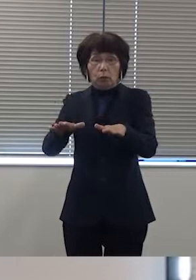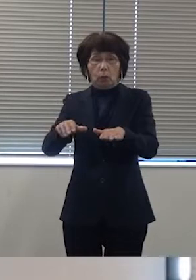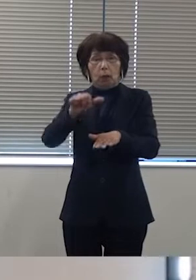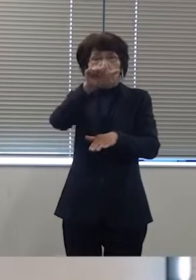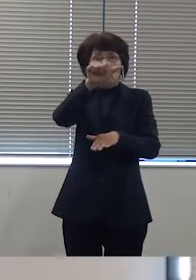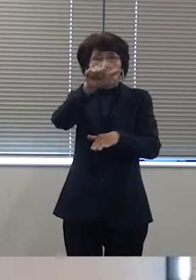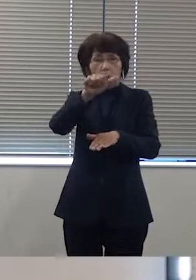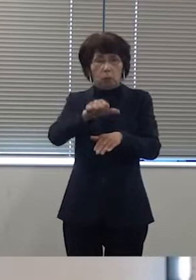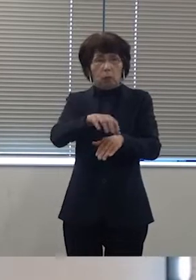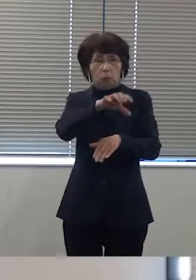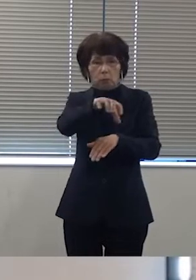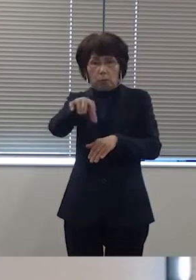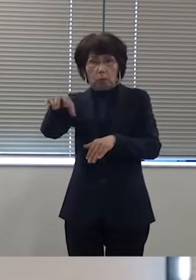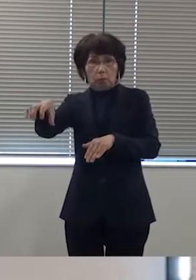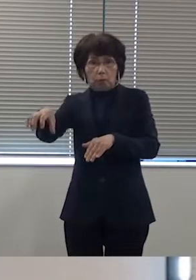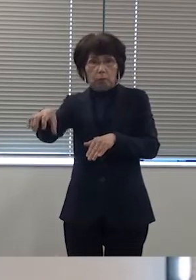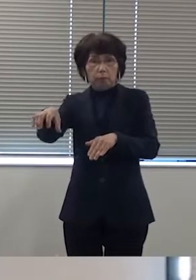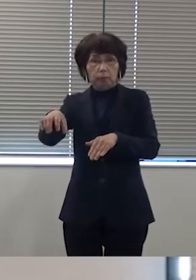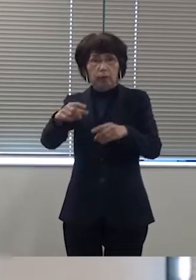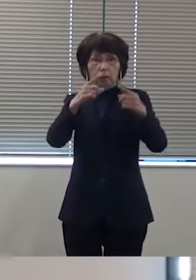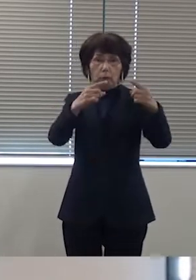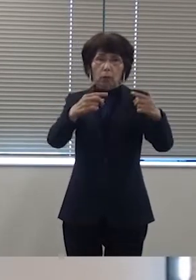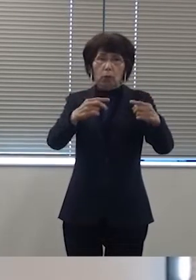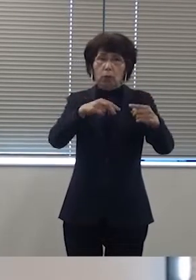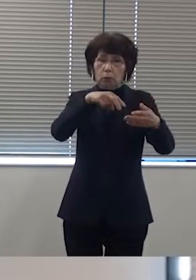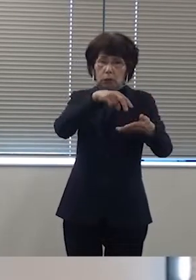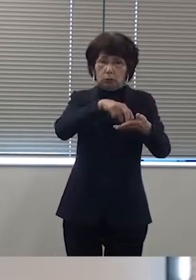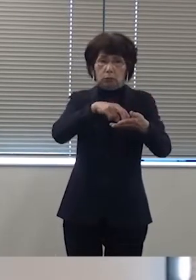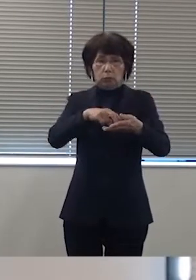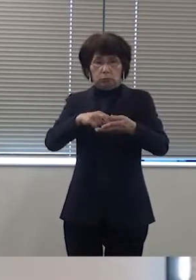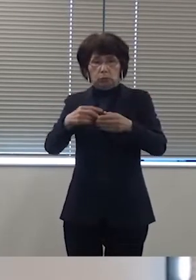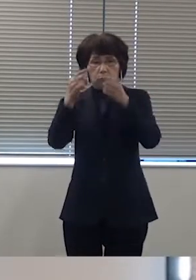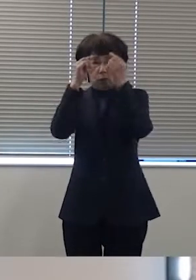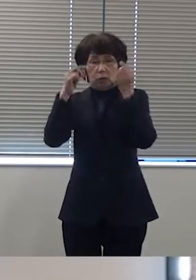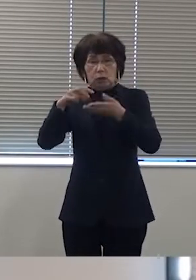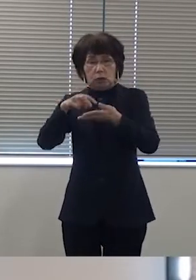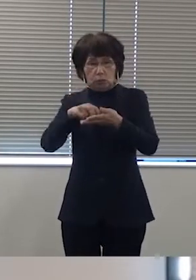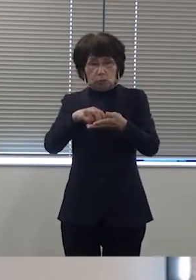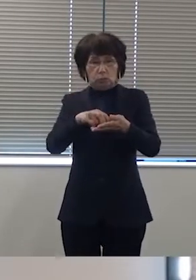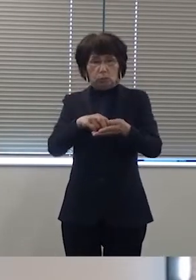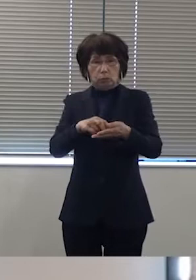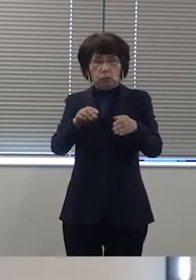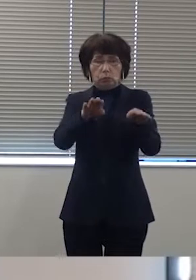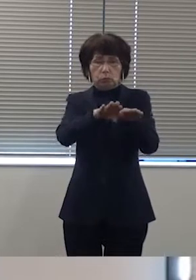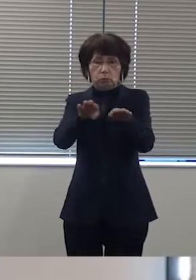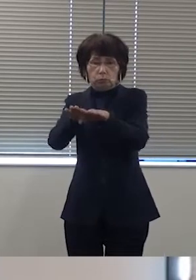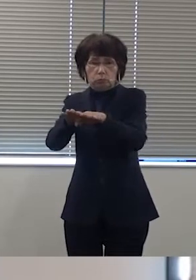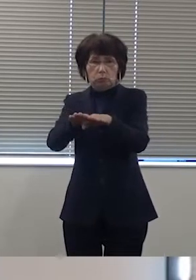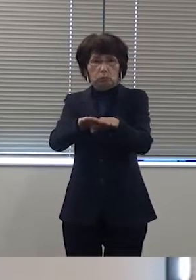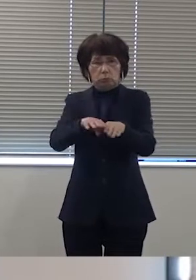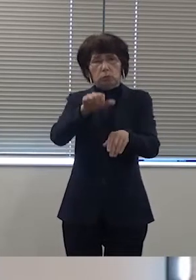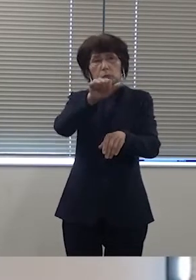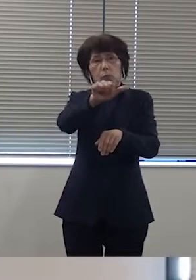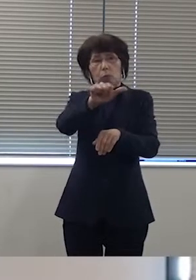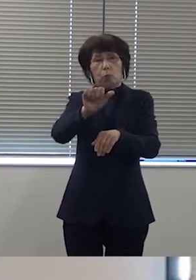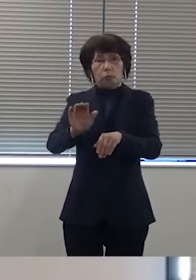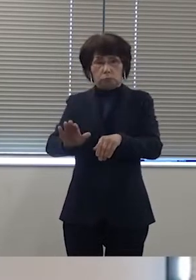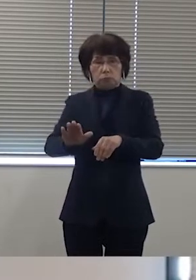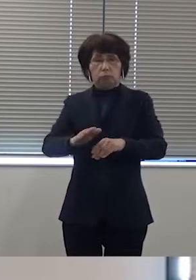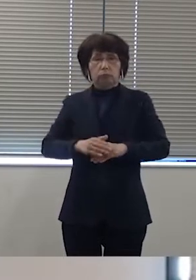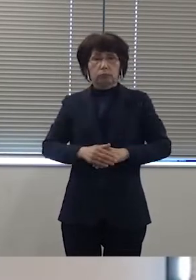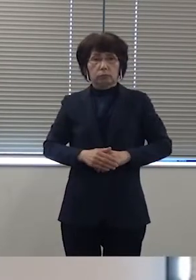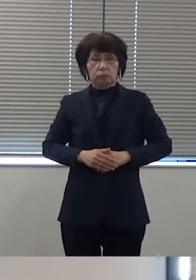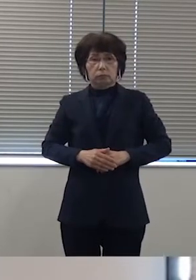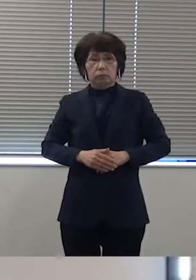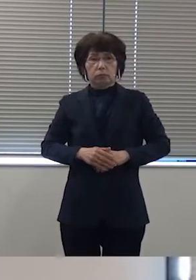園、公立私立で5園、休園になっている状況なので、まあ、そういう